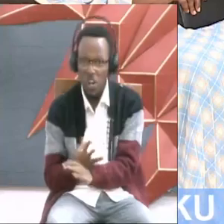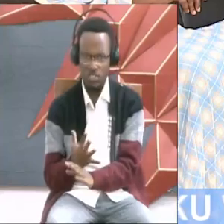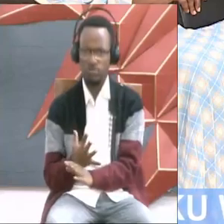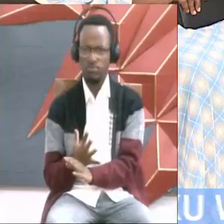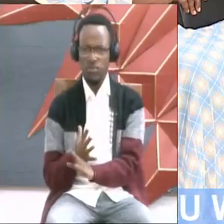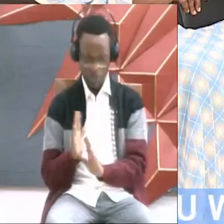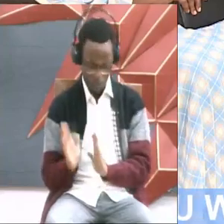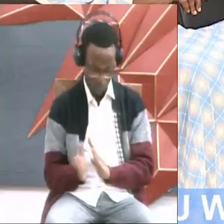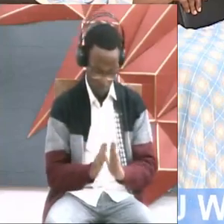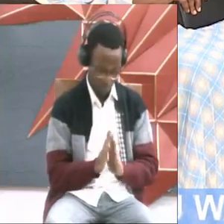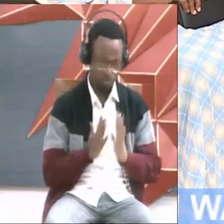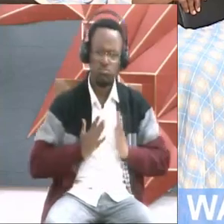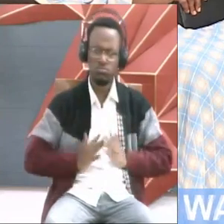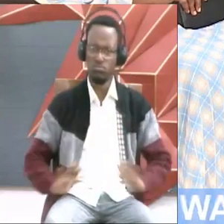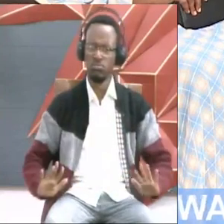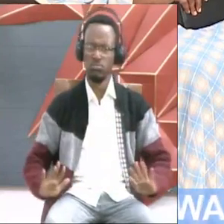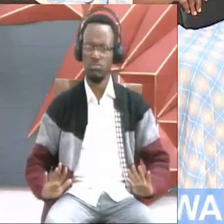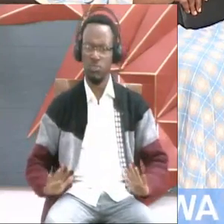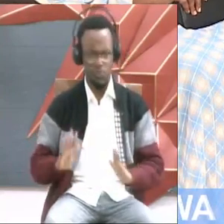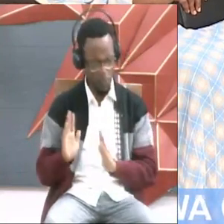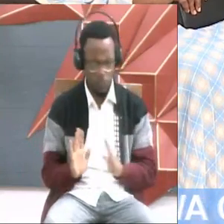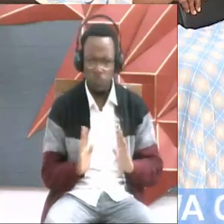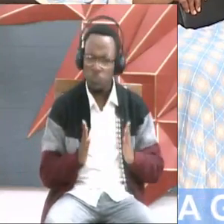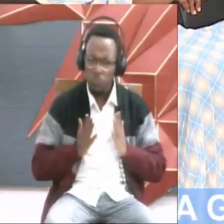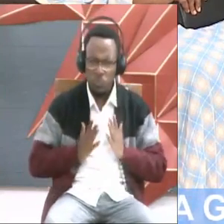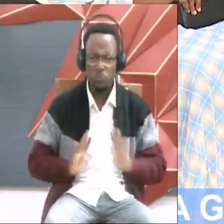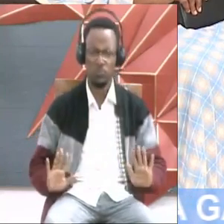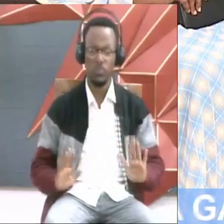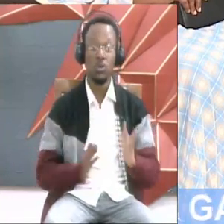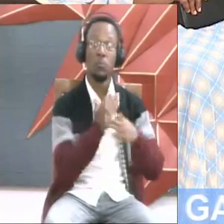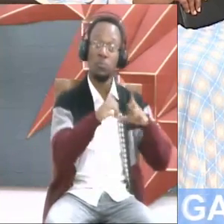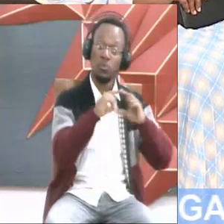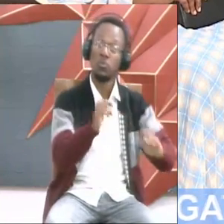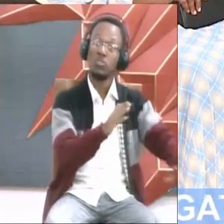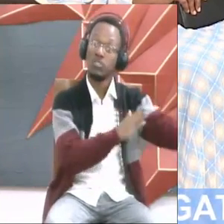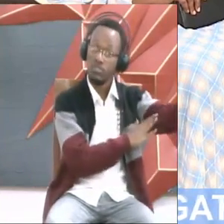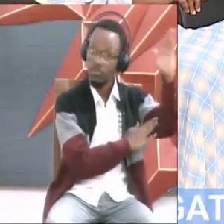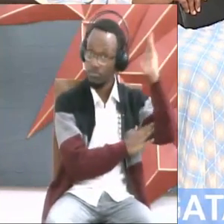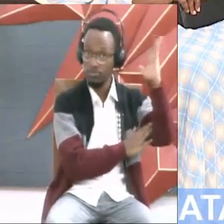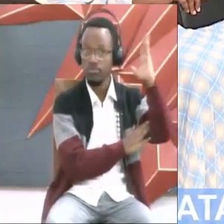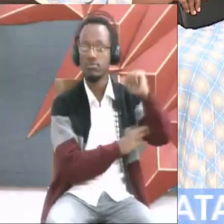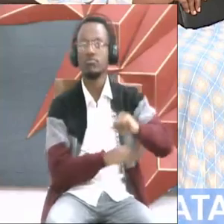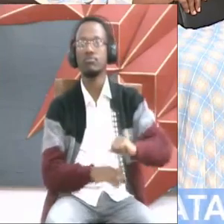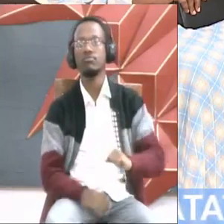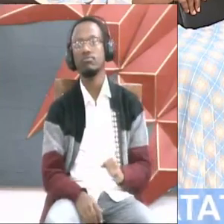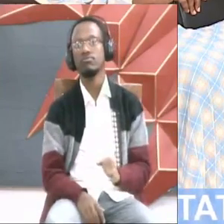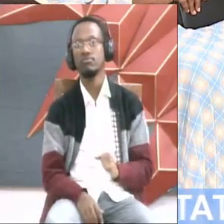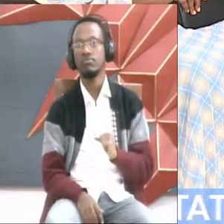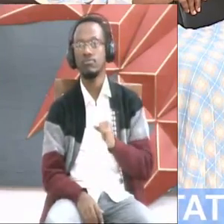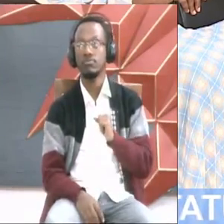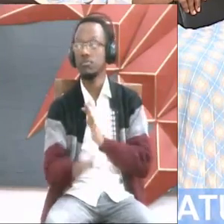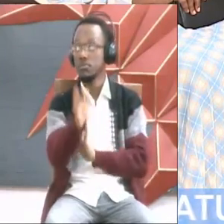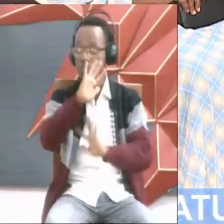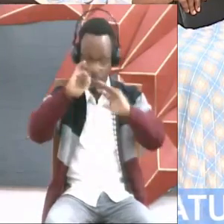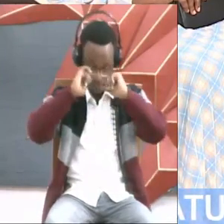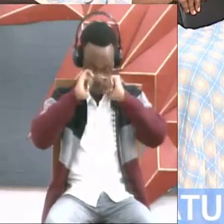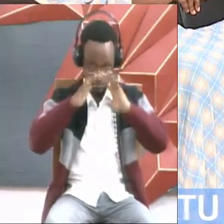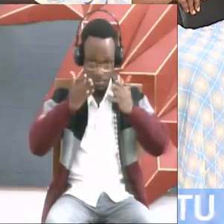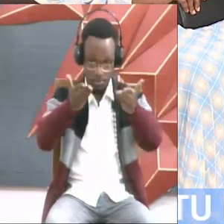Imana ihimbazwe. Bateguwe n'ijambo ry'Imana isumba byose. Mani baho